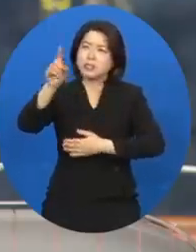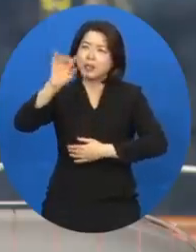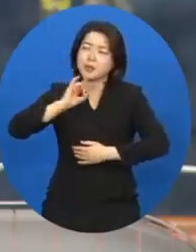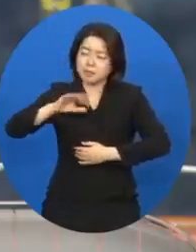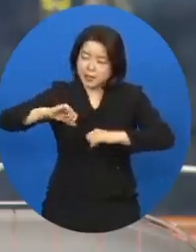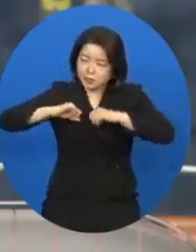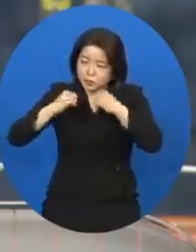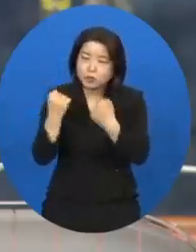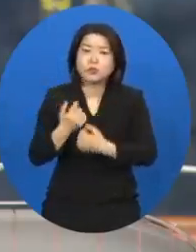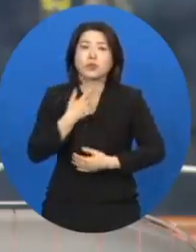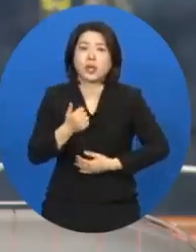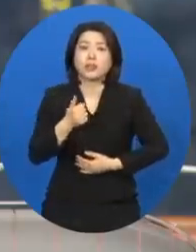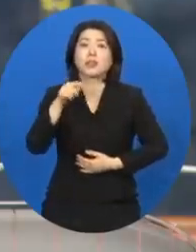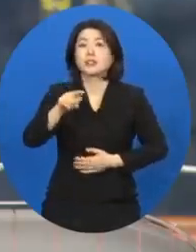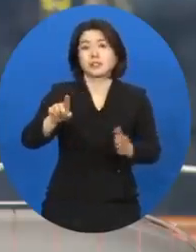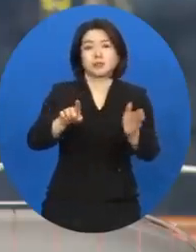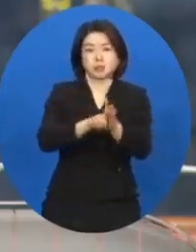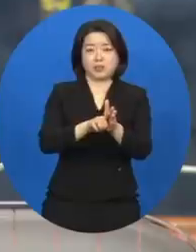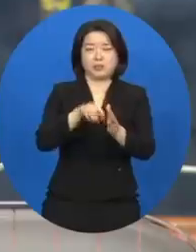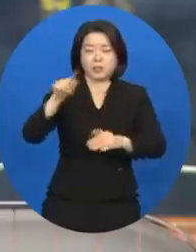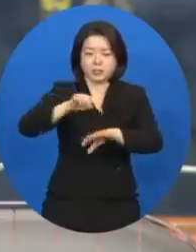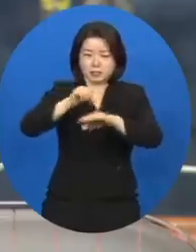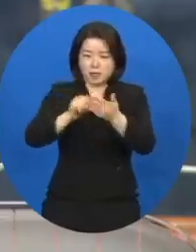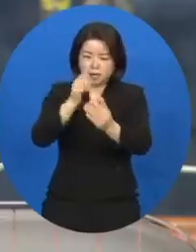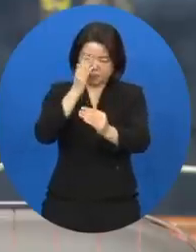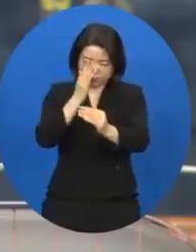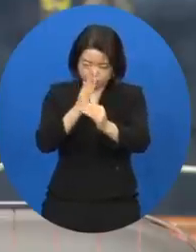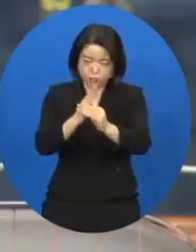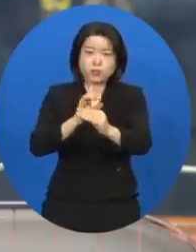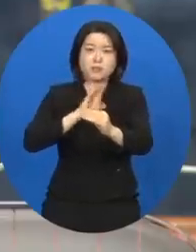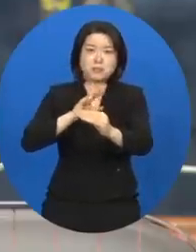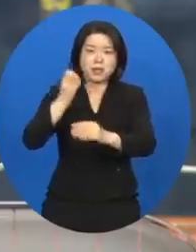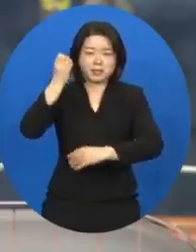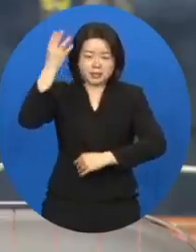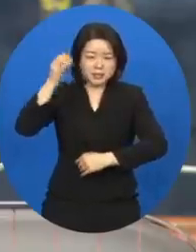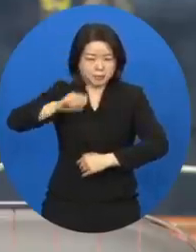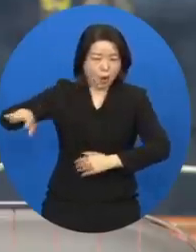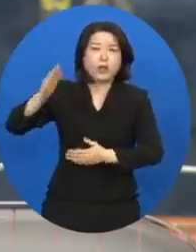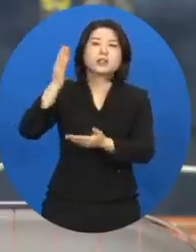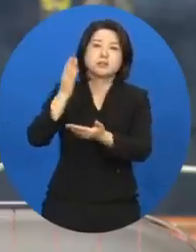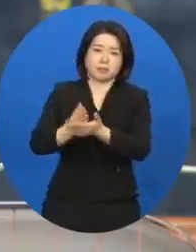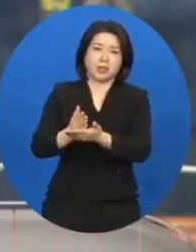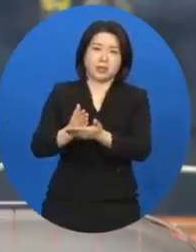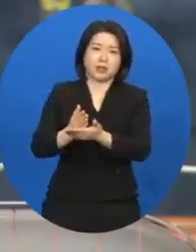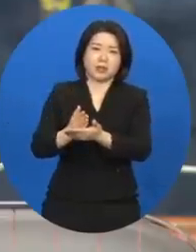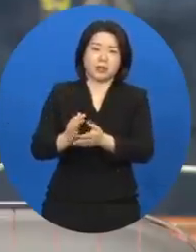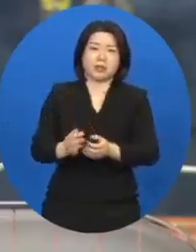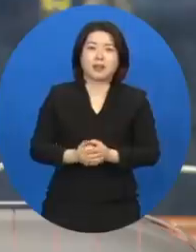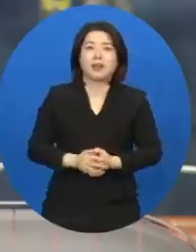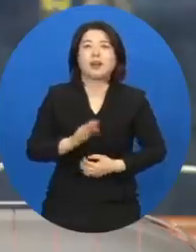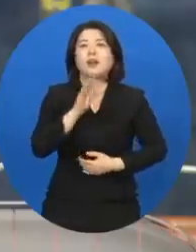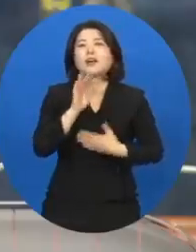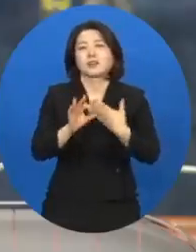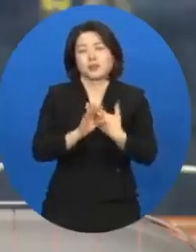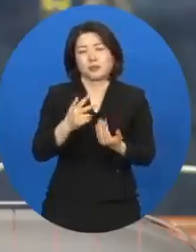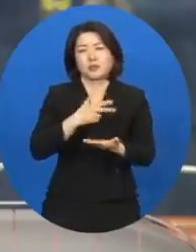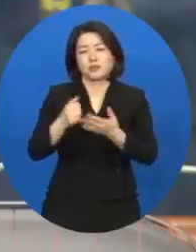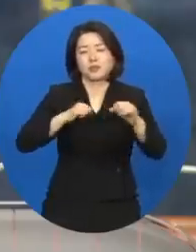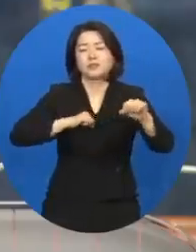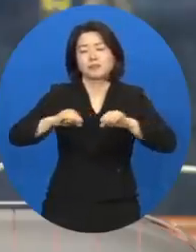했던 그 믿음, 그 중심만 잃어버리지 않으면, 그러면 주님이